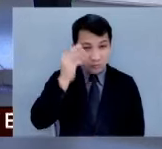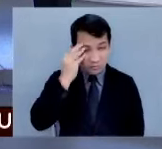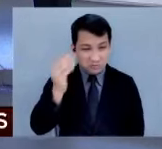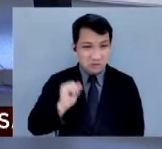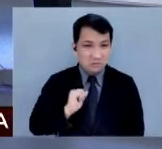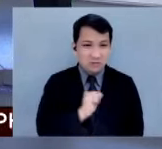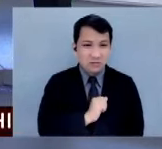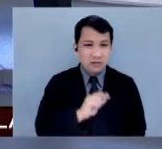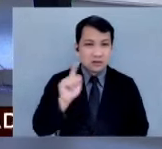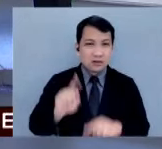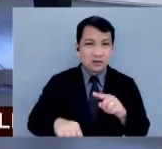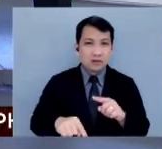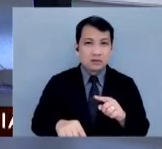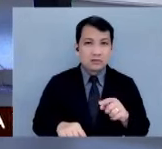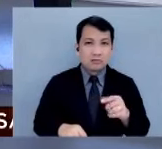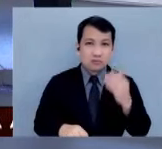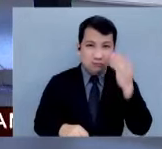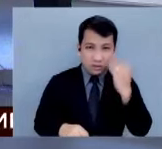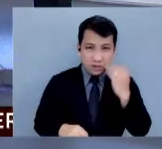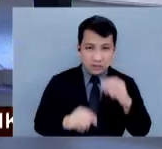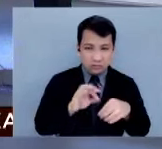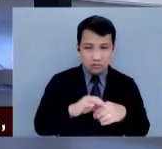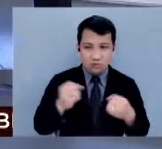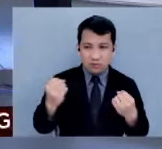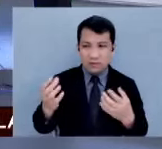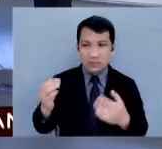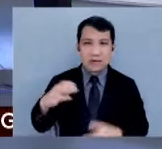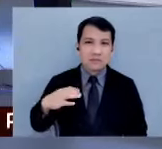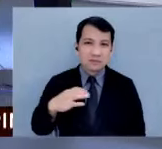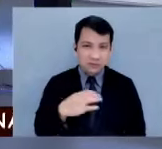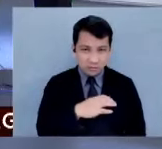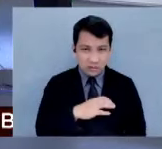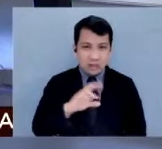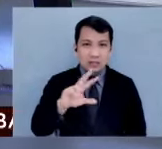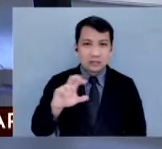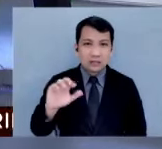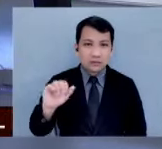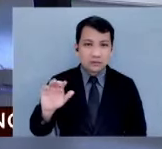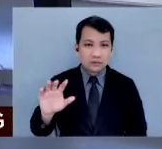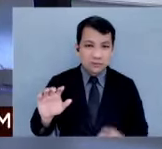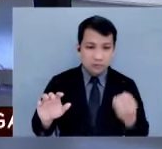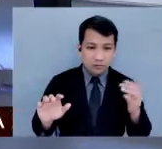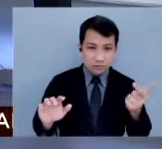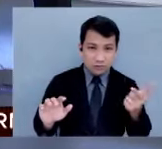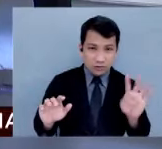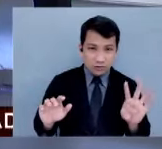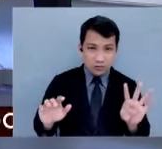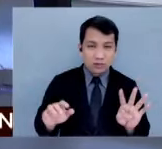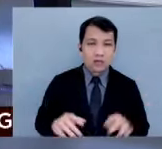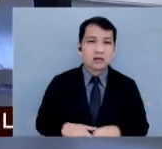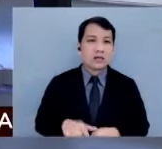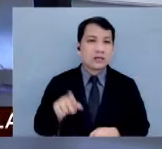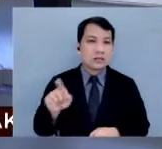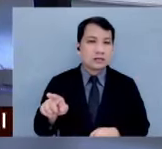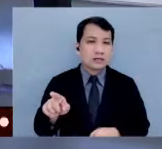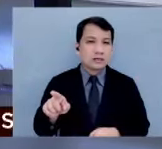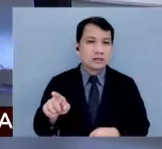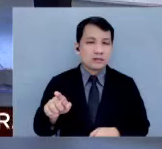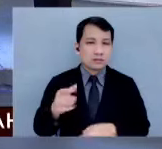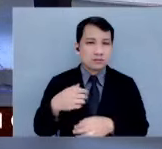malulunod ang kanilang boto sa dami ng mga congressmen, 315 versus 24. Sa version naman ng Kongreso, wala pong